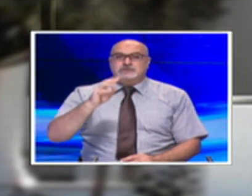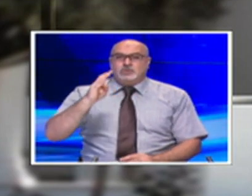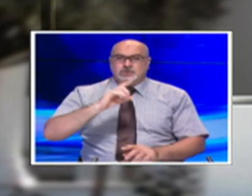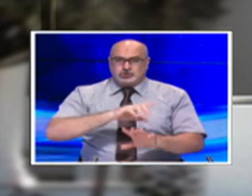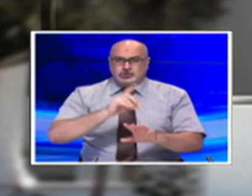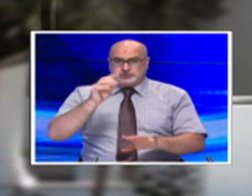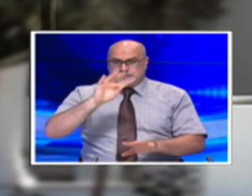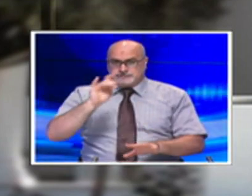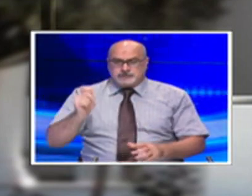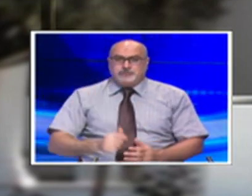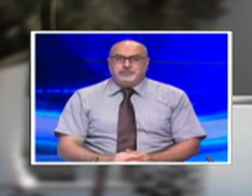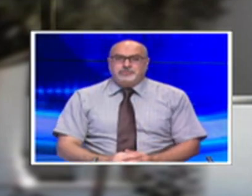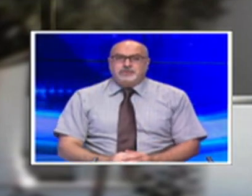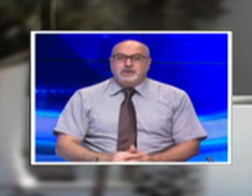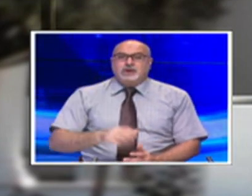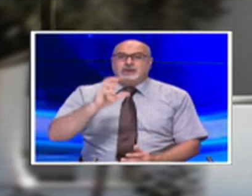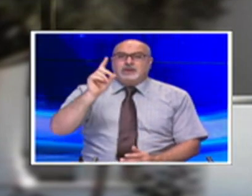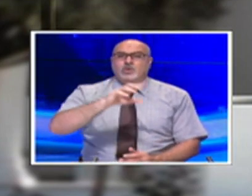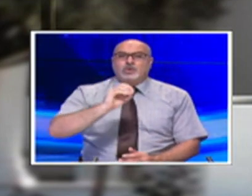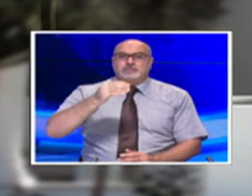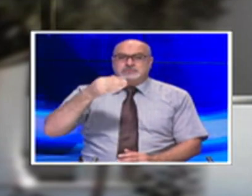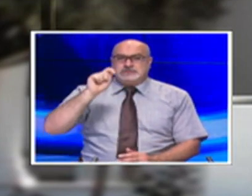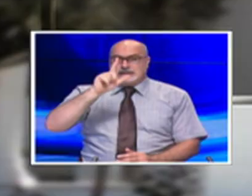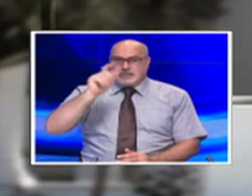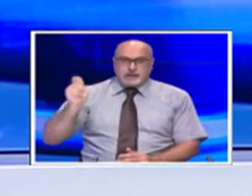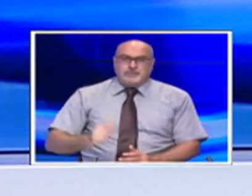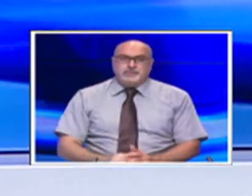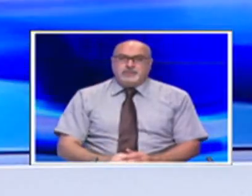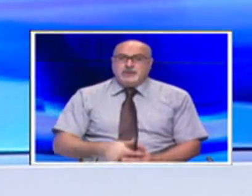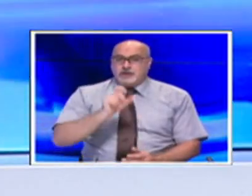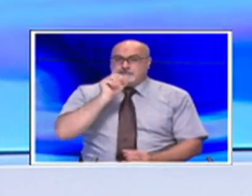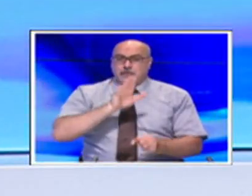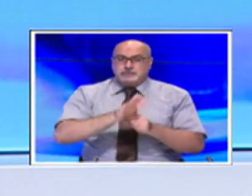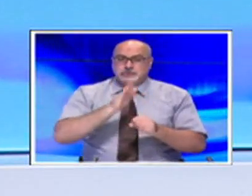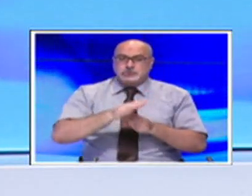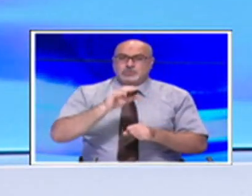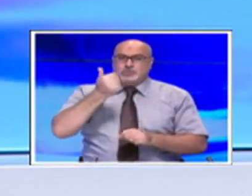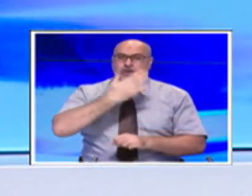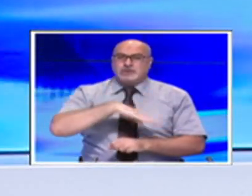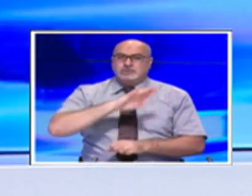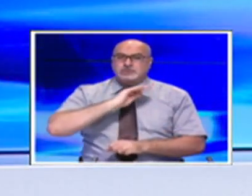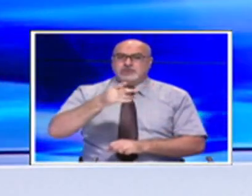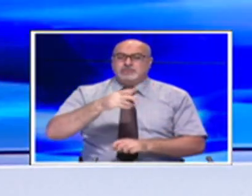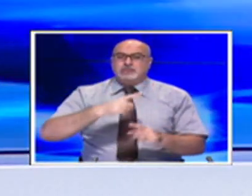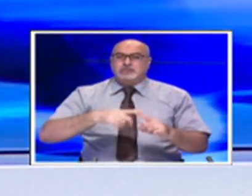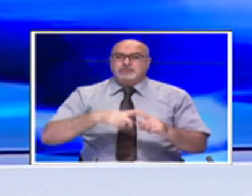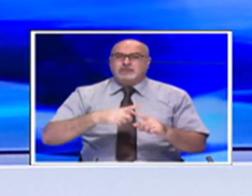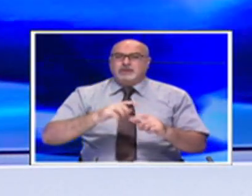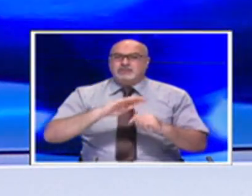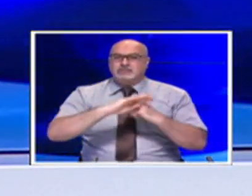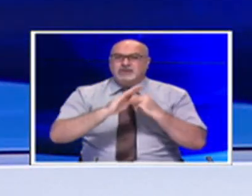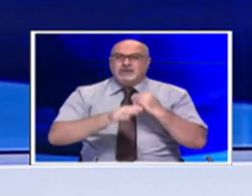الجلفة، دائرة ولاد دراج بولاية المسيلة. هذا وقد تم إنهاء مهام المسؤول الأول عن القسم